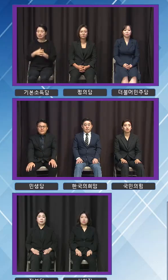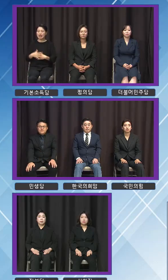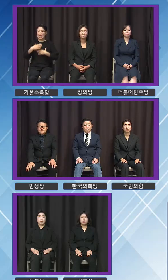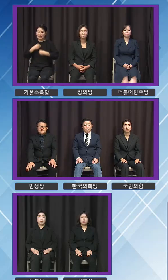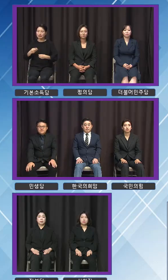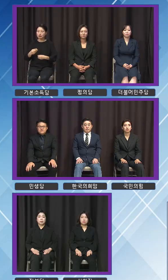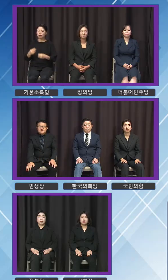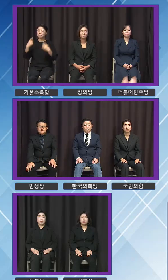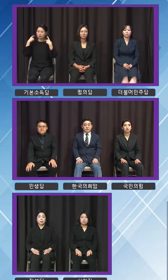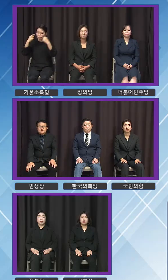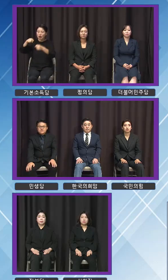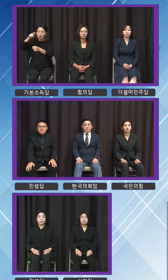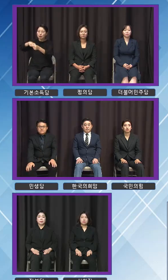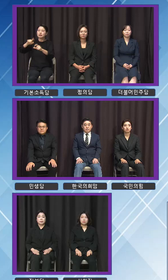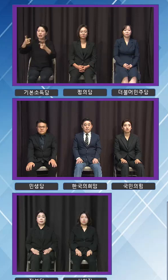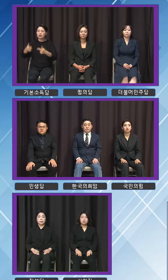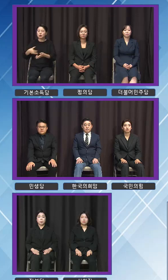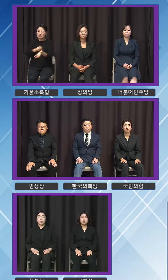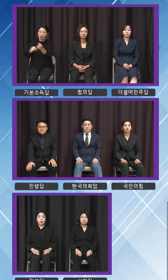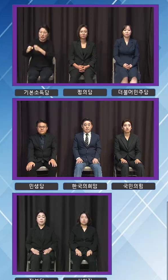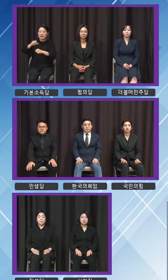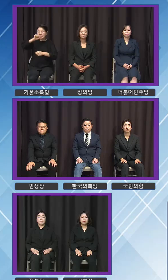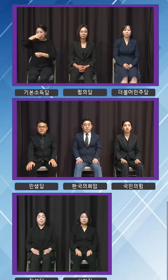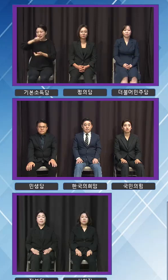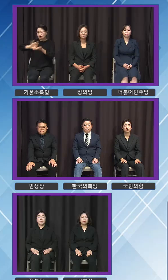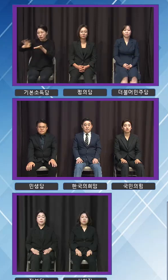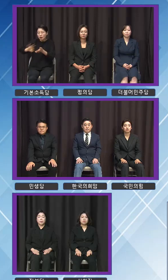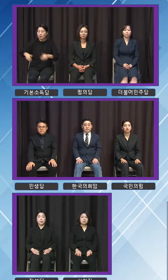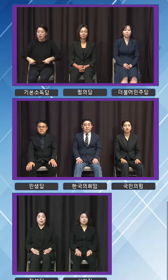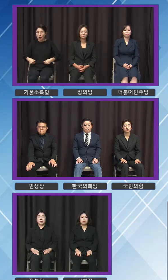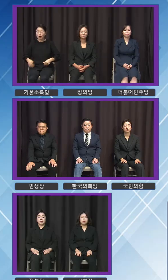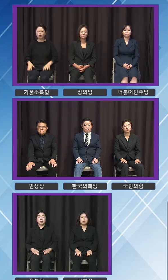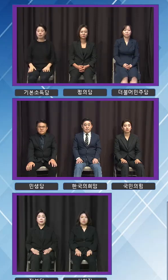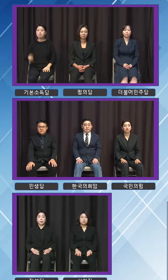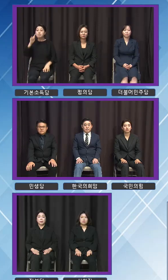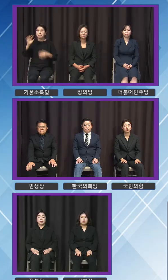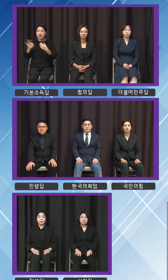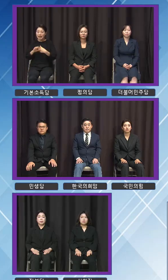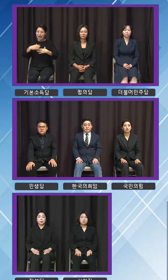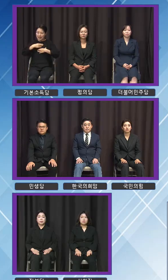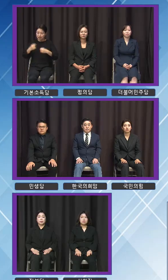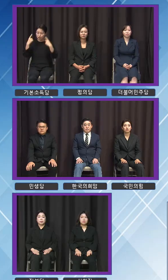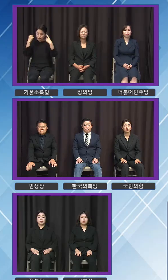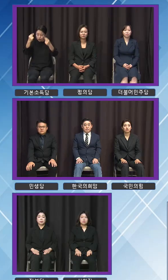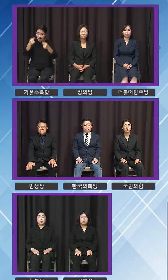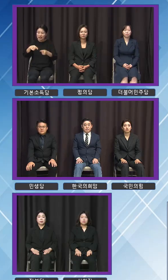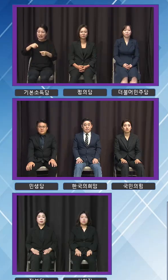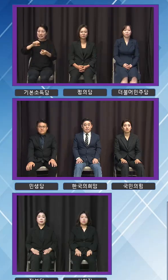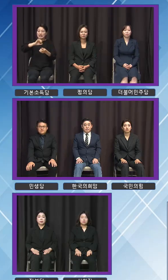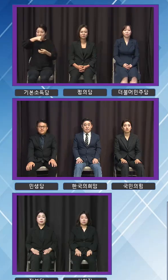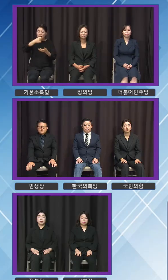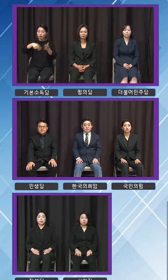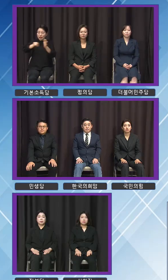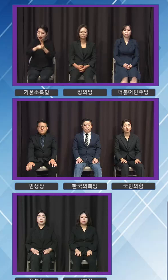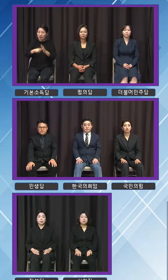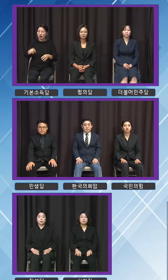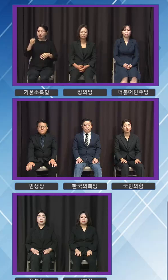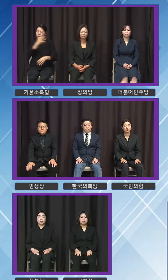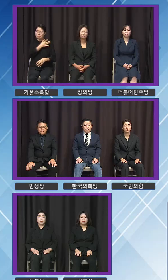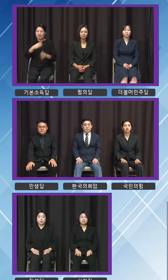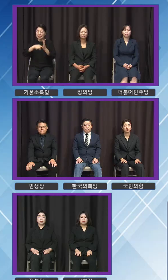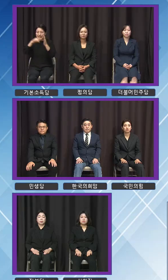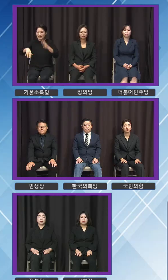아니라 적극 재정을 취해야 할 때이고 적어도 건전 재정을 하려면 부자 감세는 포기해야